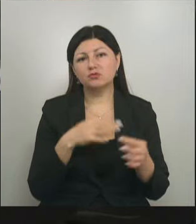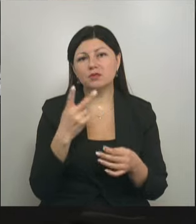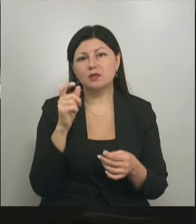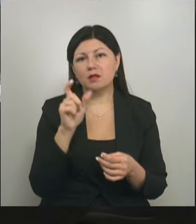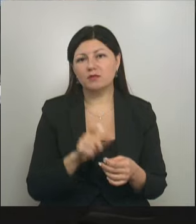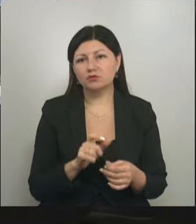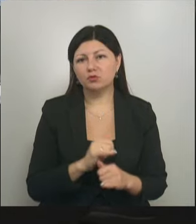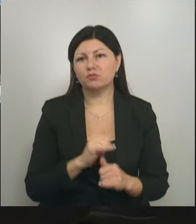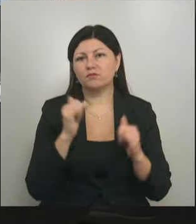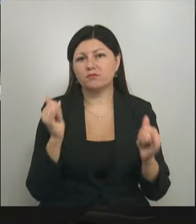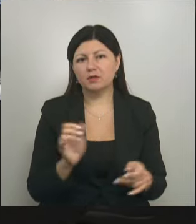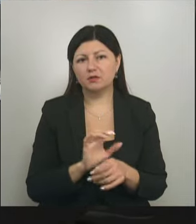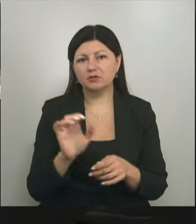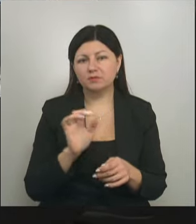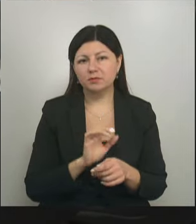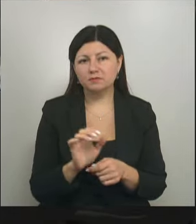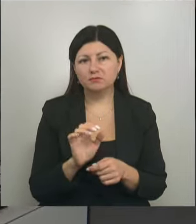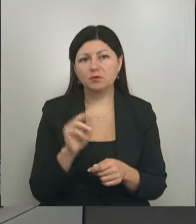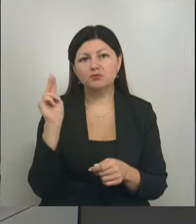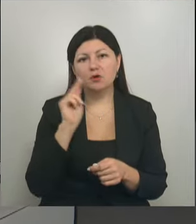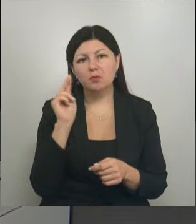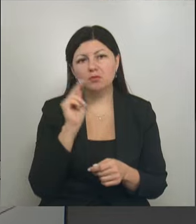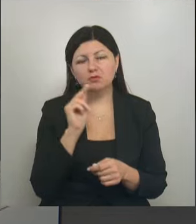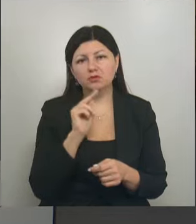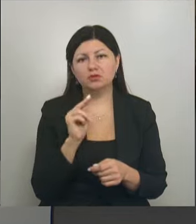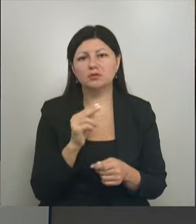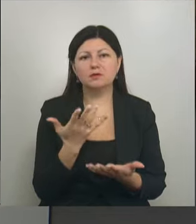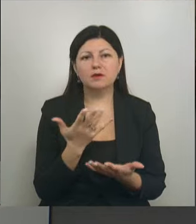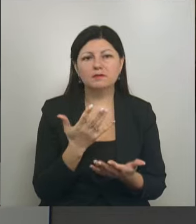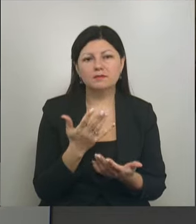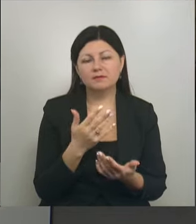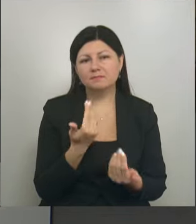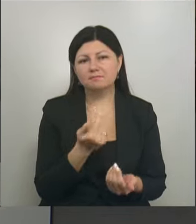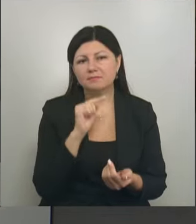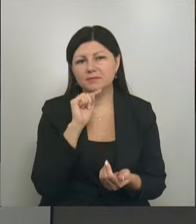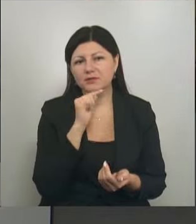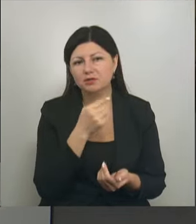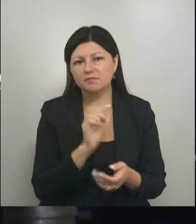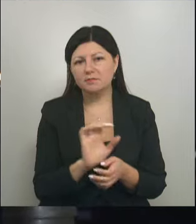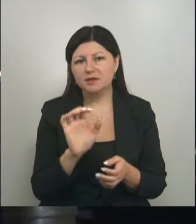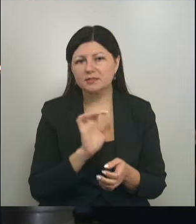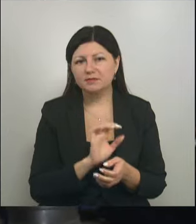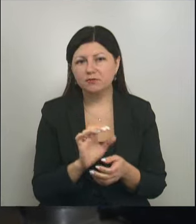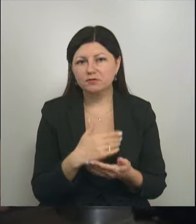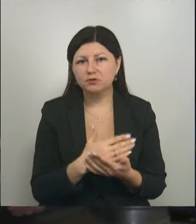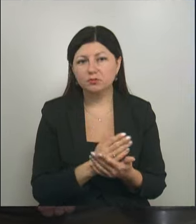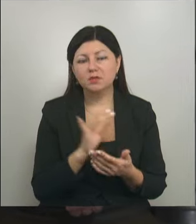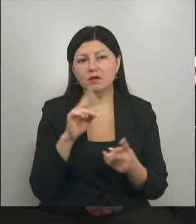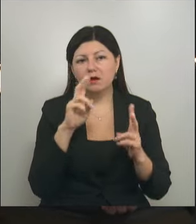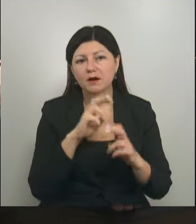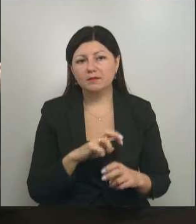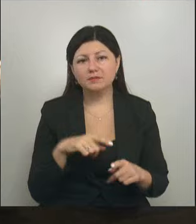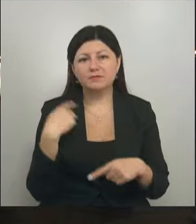человека. Кроме того, работники компании прошли обучение по основным инструментам бережливого производства и внедрили производственный анализ. В